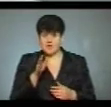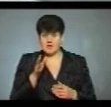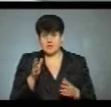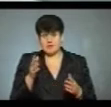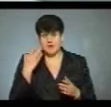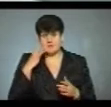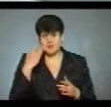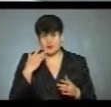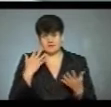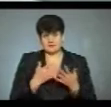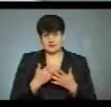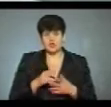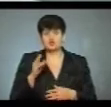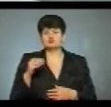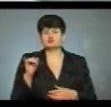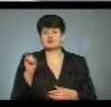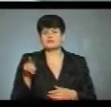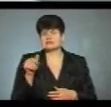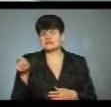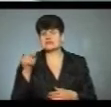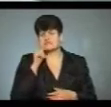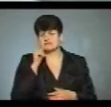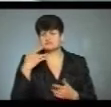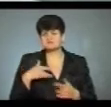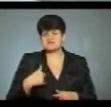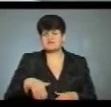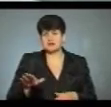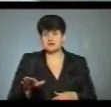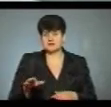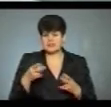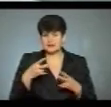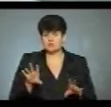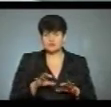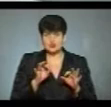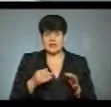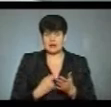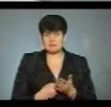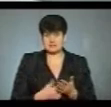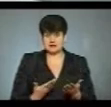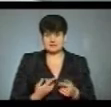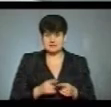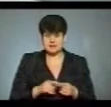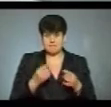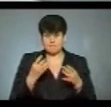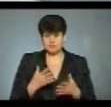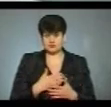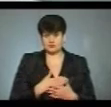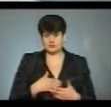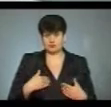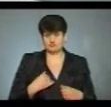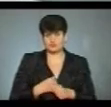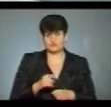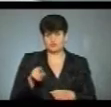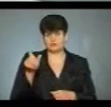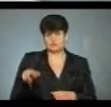йдуть в ліфті, і роботодавець каже: «Джон, ти завтрашнього дня звільнений». Не потрібно жодних підстав. Це просто небажання працювати з тим